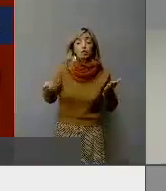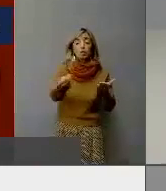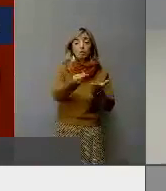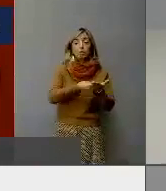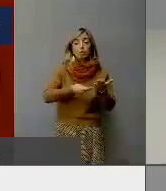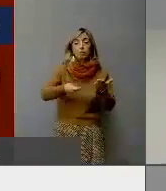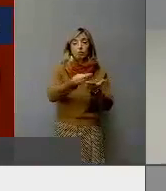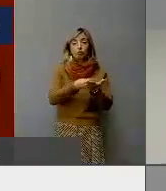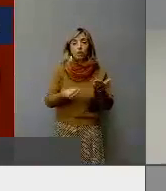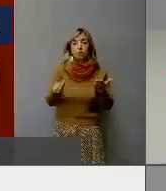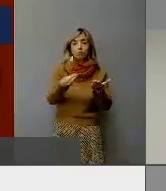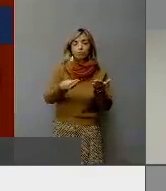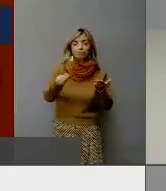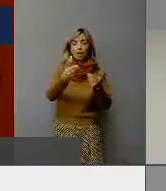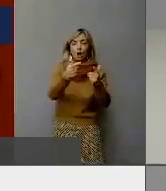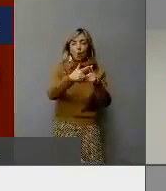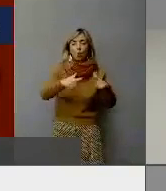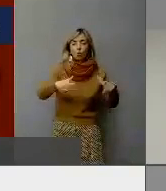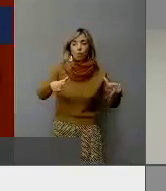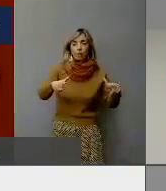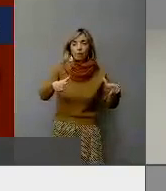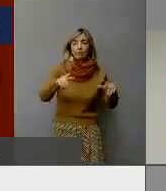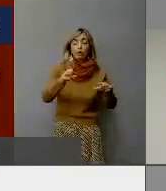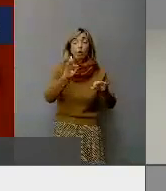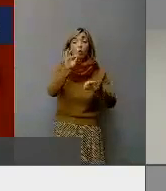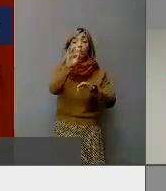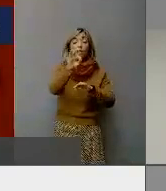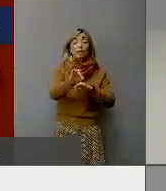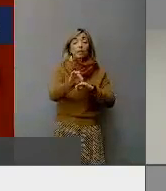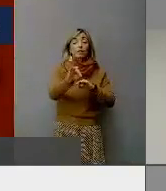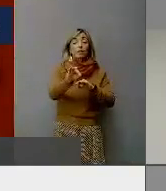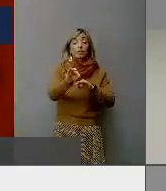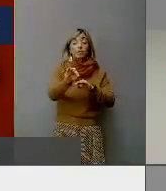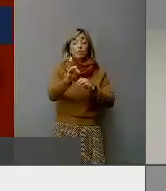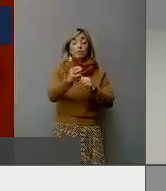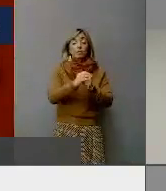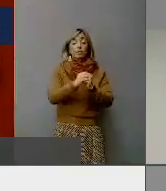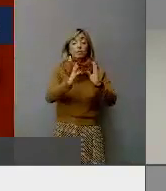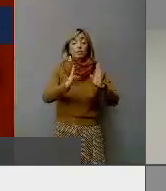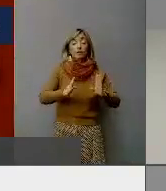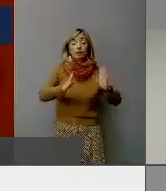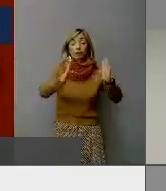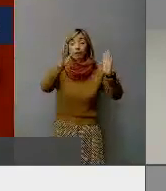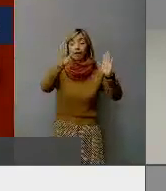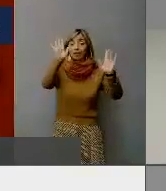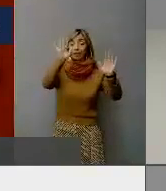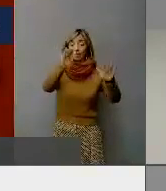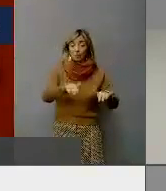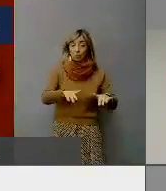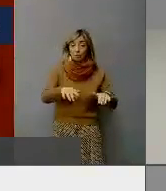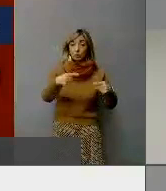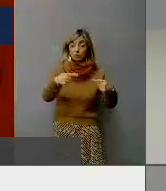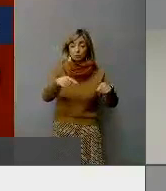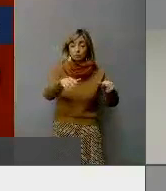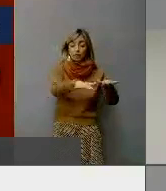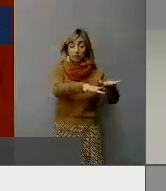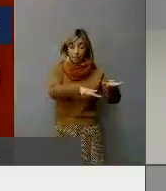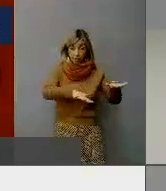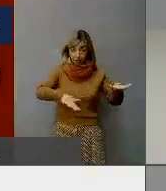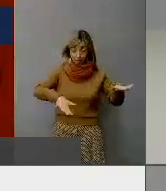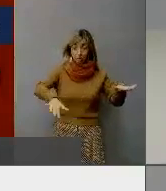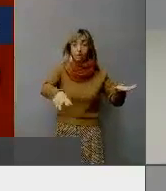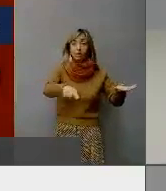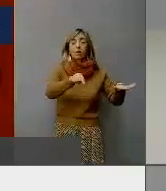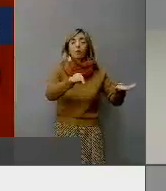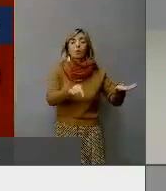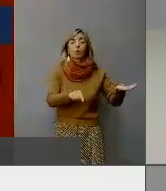che abbia come obiettivo la demolizione del dell'edificio creando poi il posto nell'edificio quello che poi